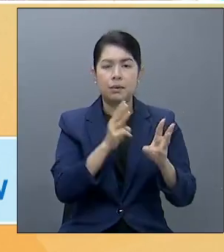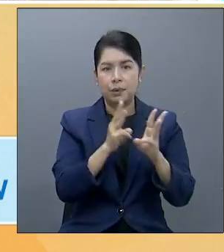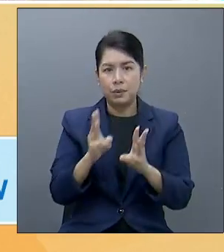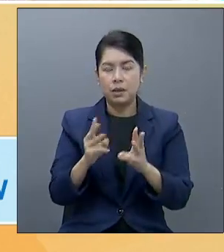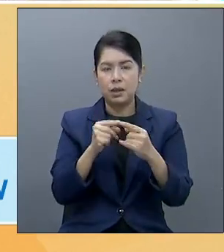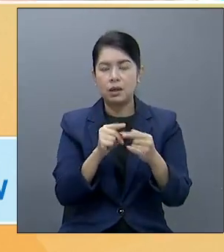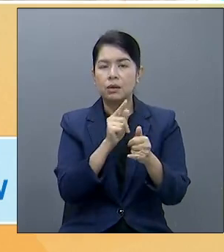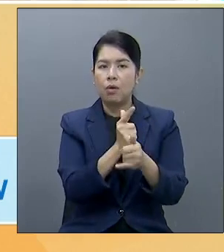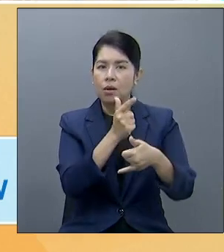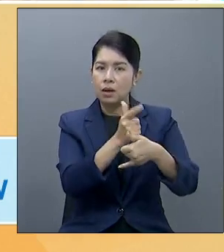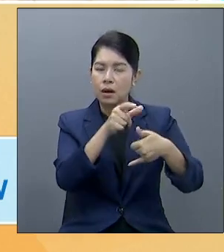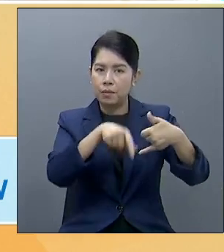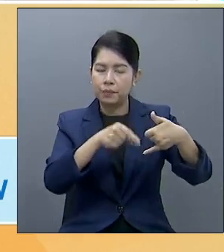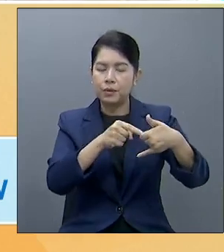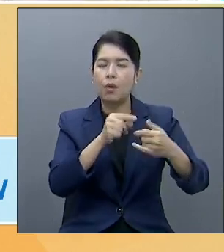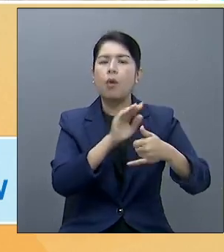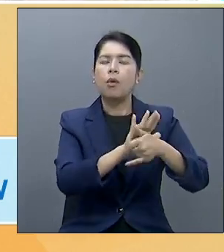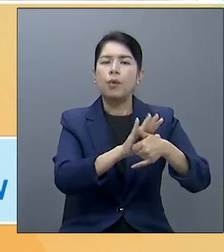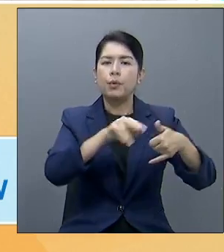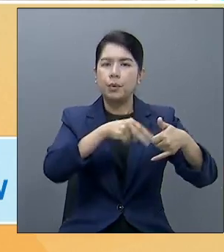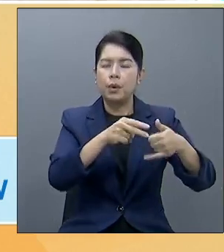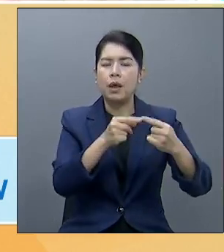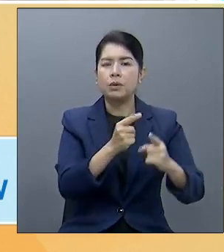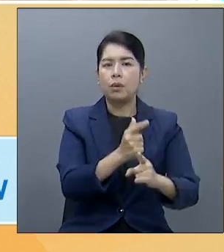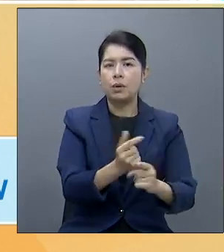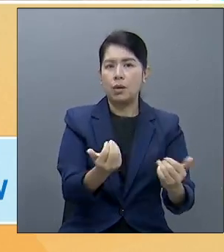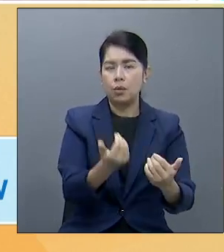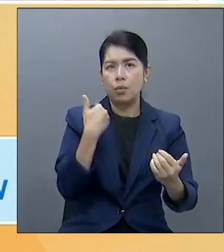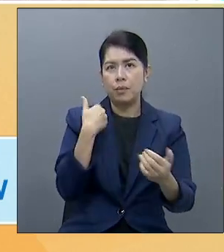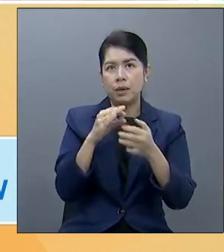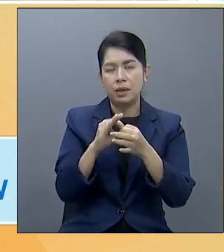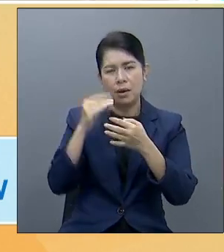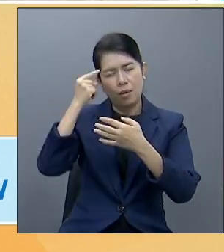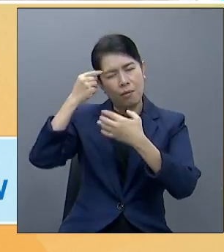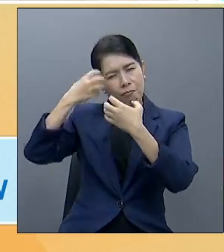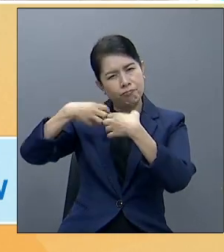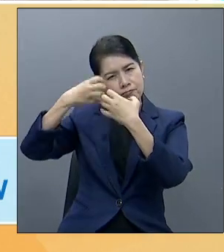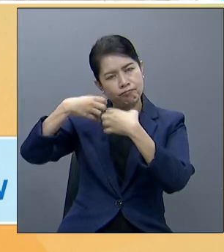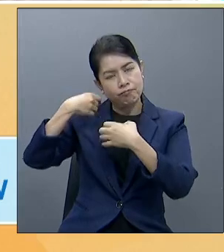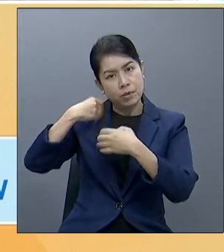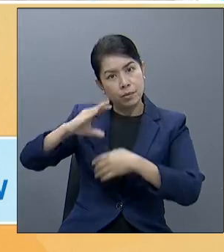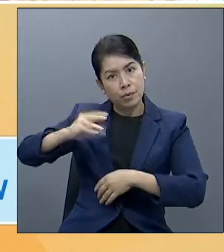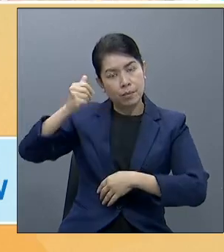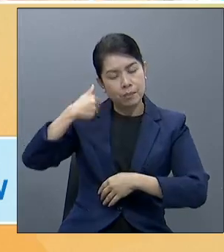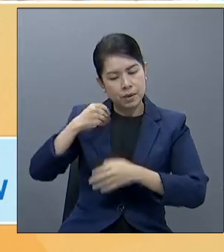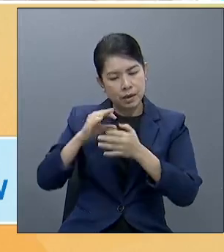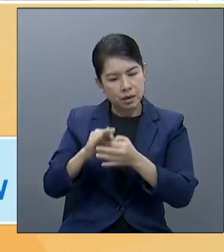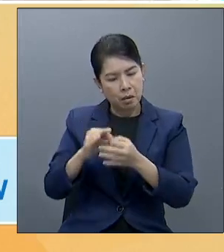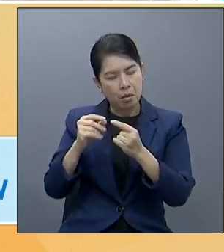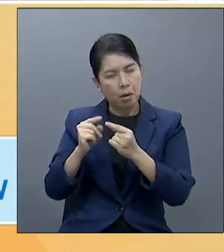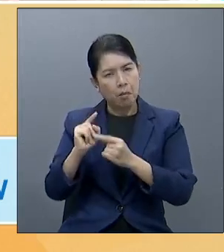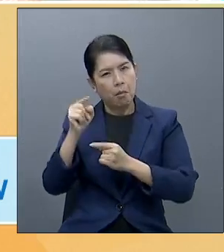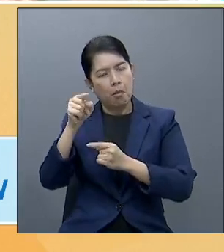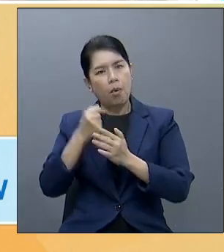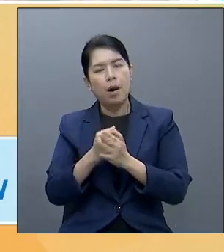ทักษะทางสมองเนี่ยเป็นอย่างไรซึ่งทักษะทางสมองนี่ไม่ใช่เรื่องของความเก่งนะคะมันเป็นเรื่องของอารมณ์เรื่องของ EQ ความยั้งคิดการ